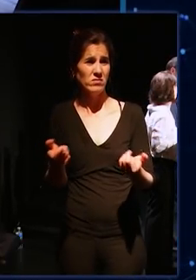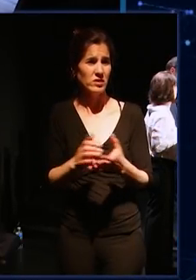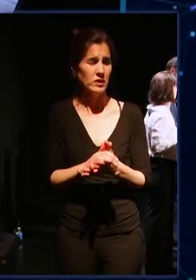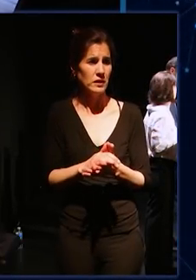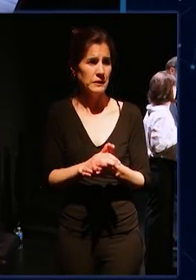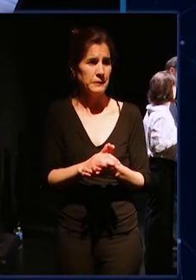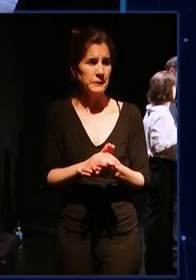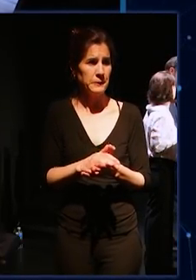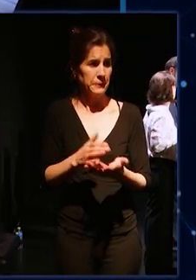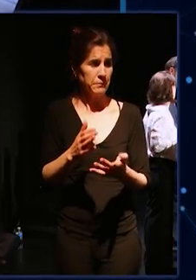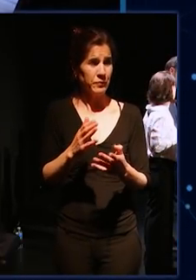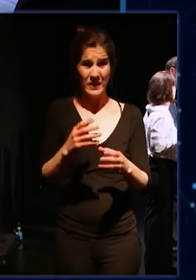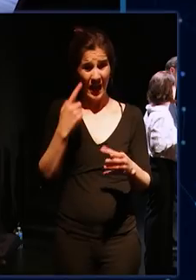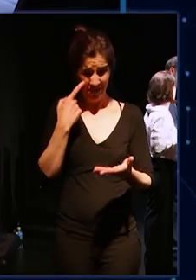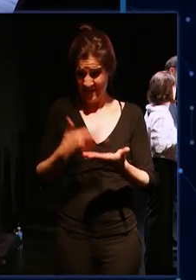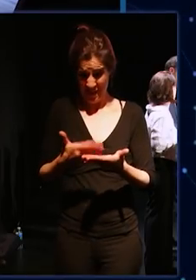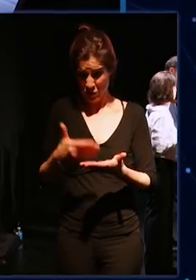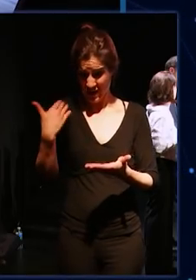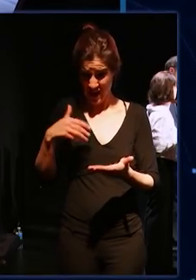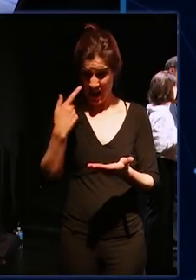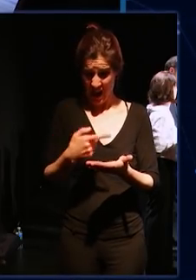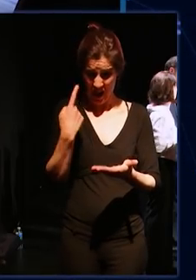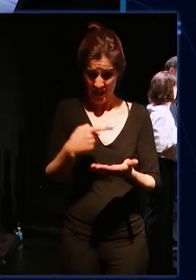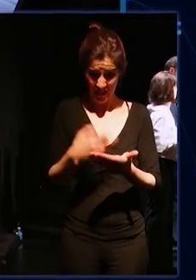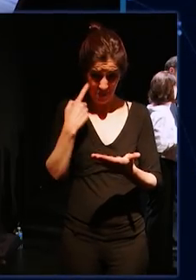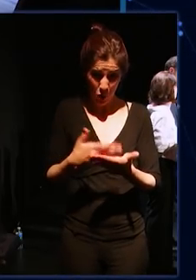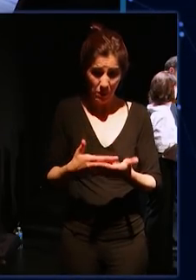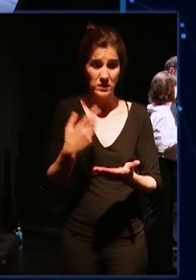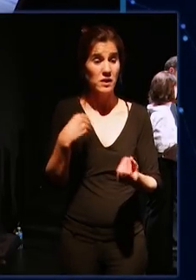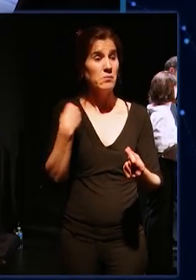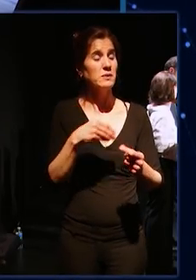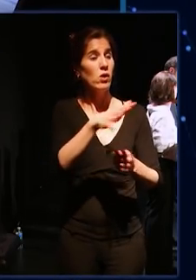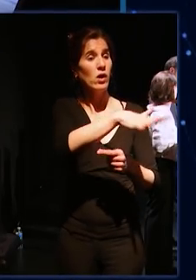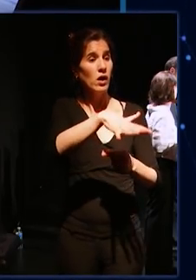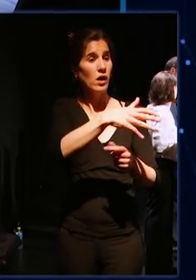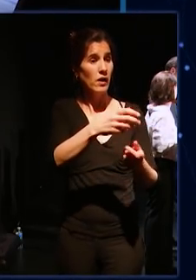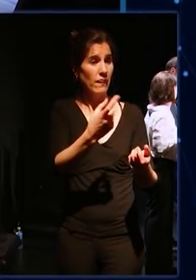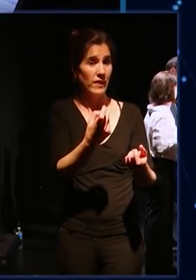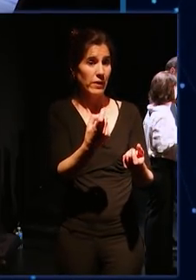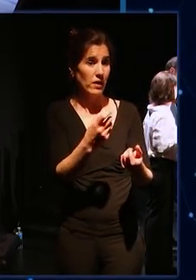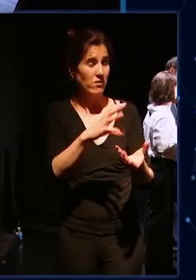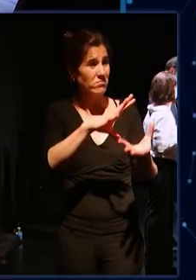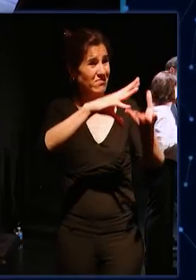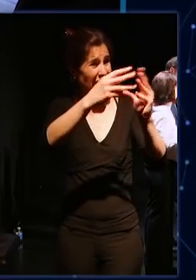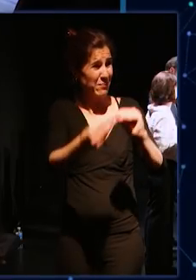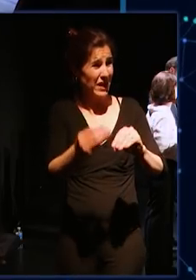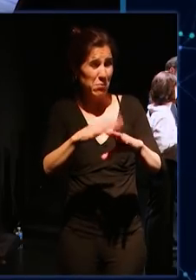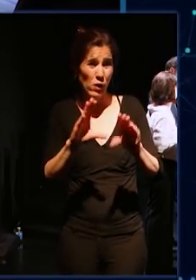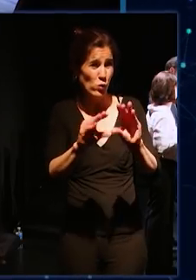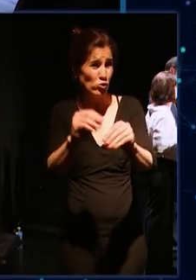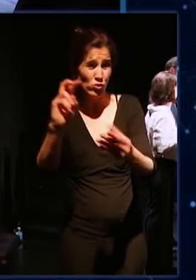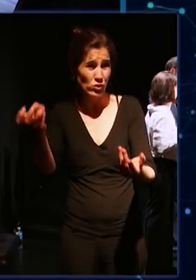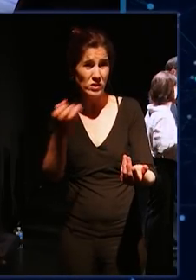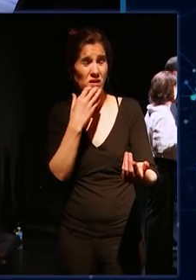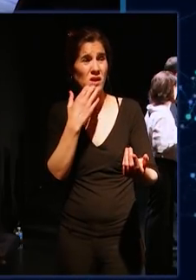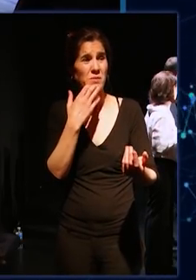que utilitzar aquest espai el fa inadequat per a altres usos. I és clar que això, les carreteres i els cotxes és com les canonades amb l'aigua.